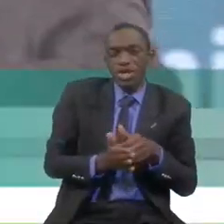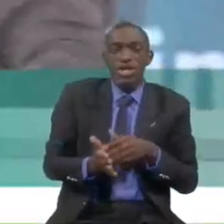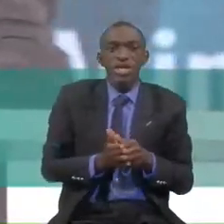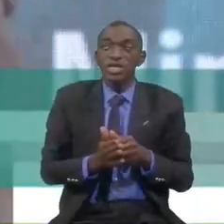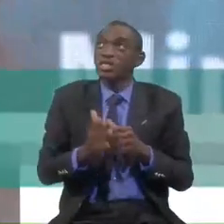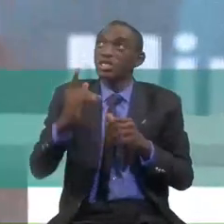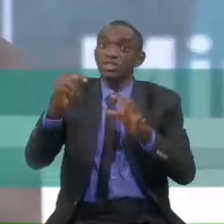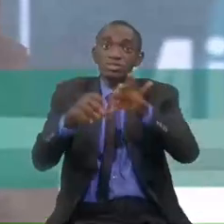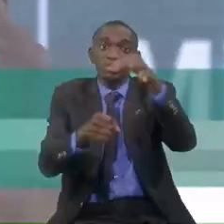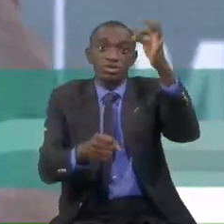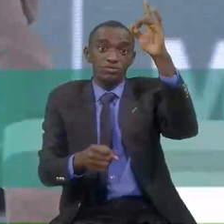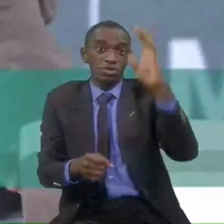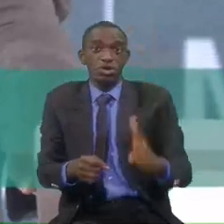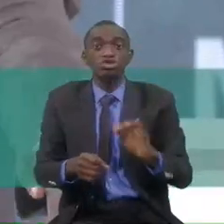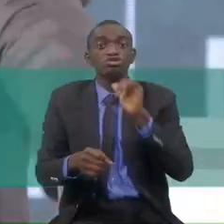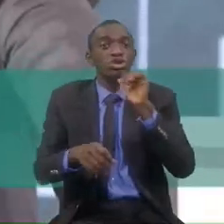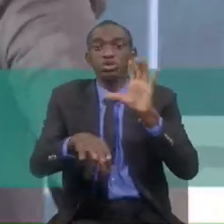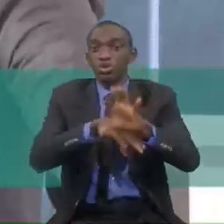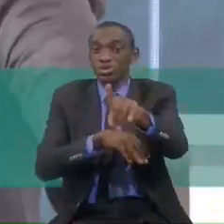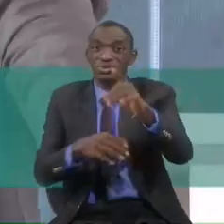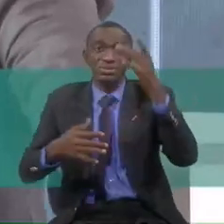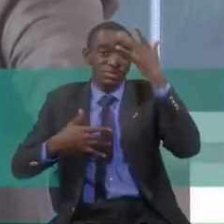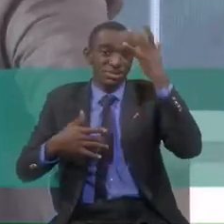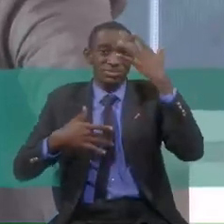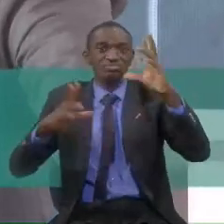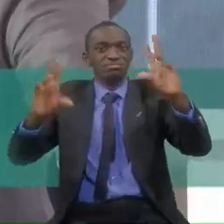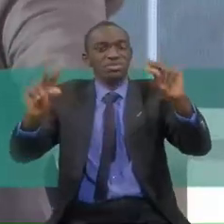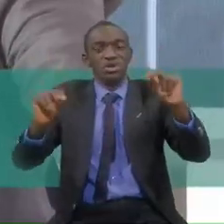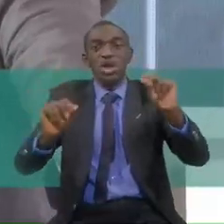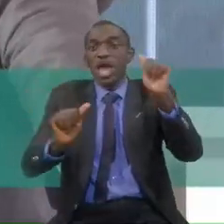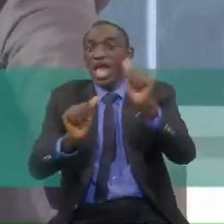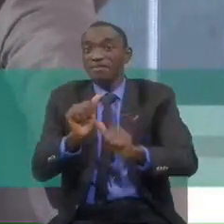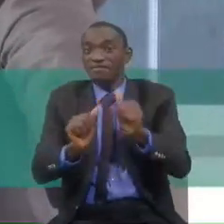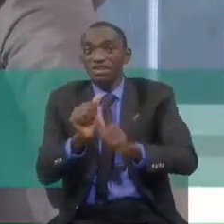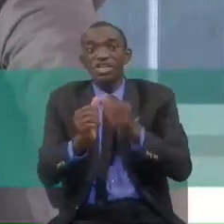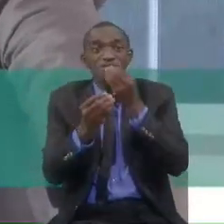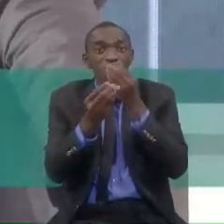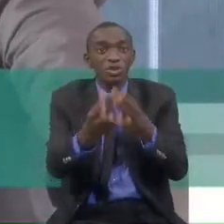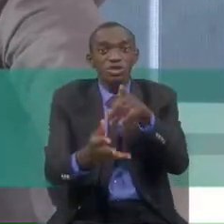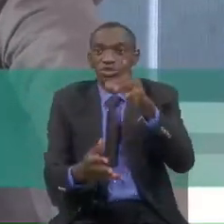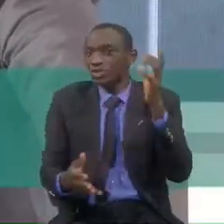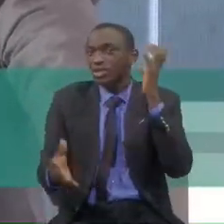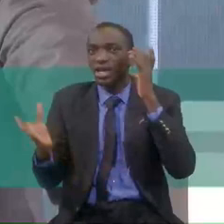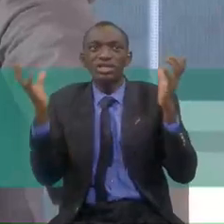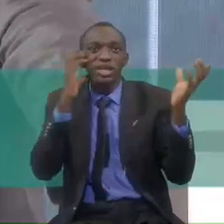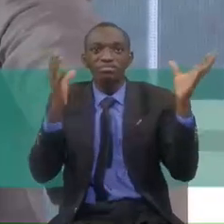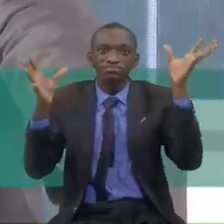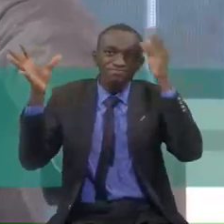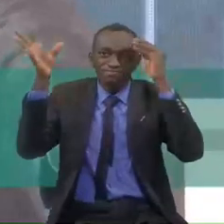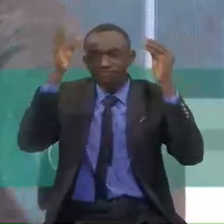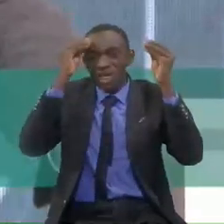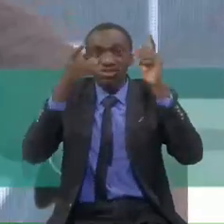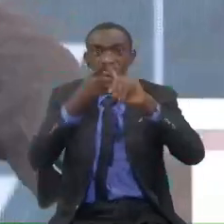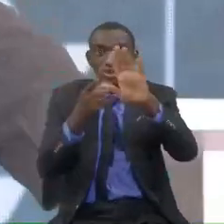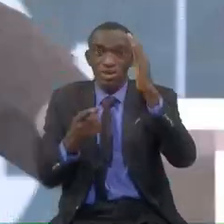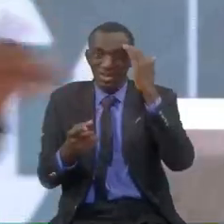qui nous rend malade. Toute information que nous avons qui atteint notre cerveau nous